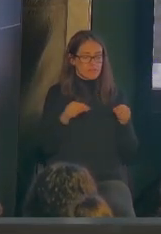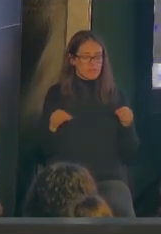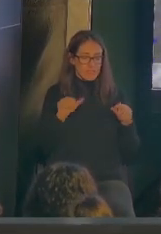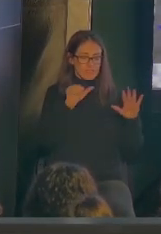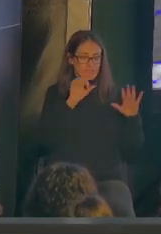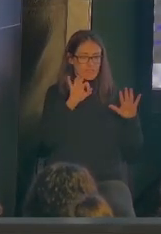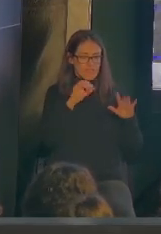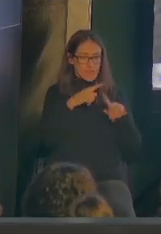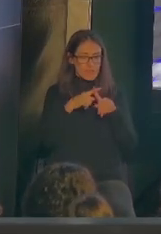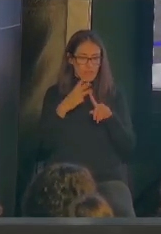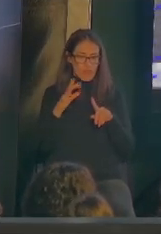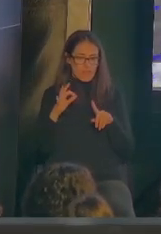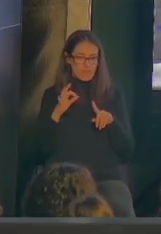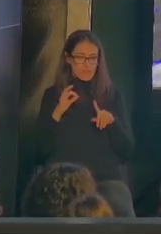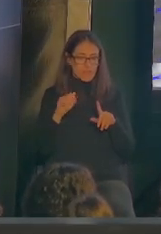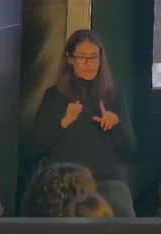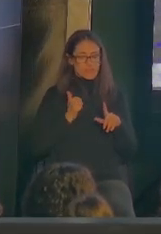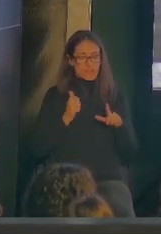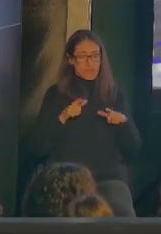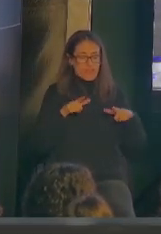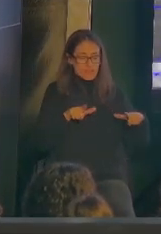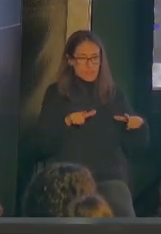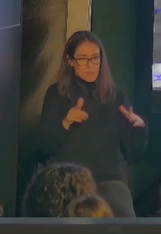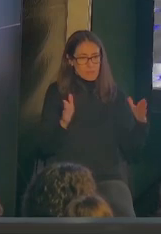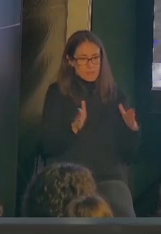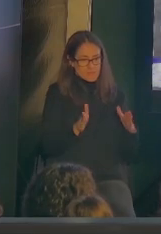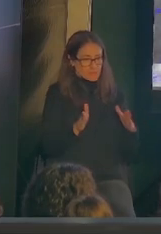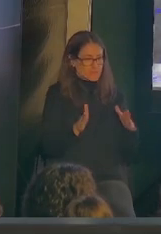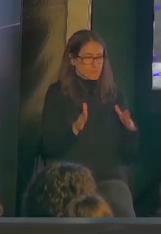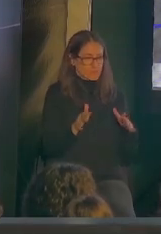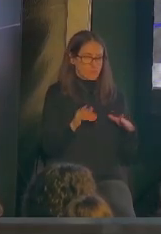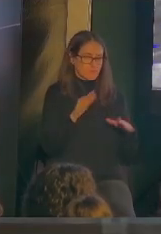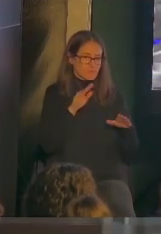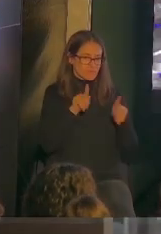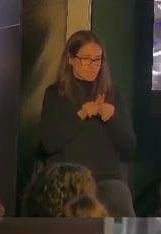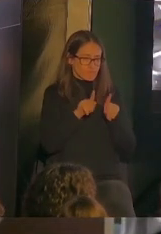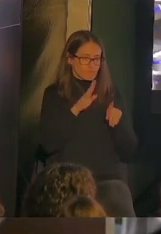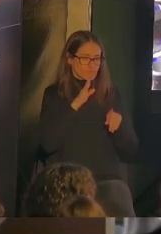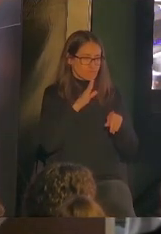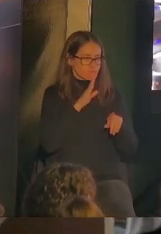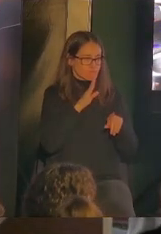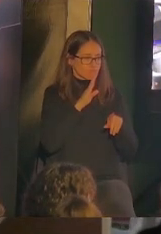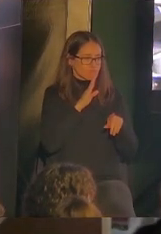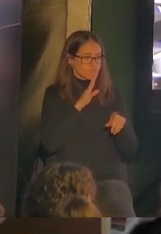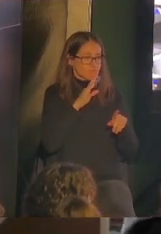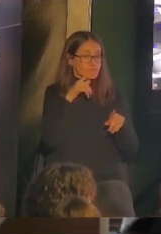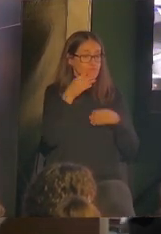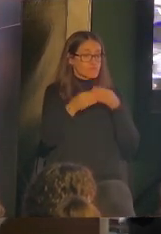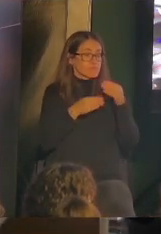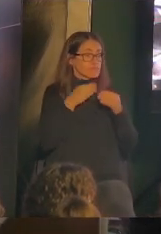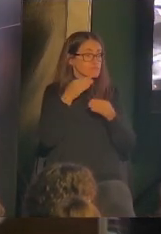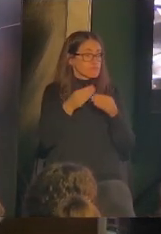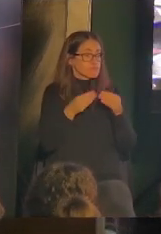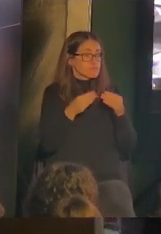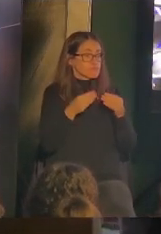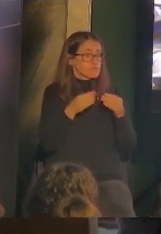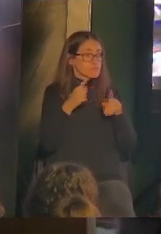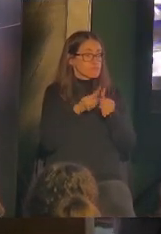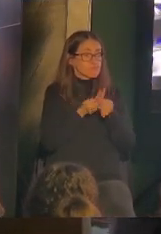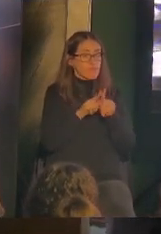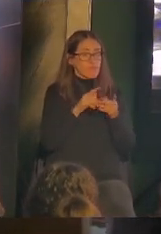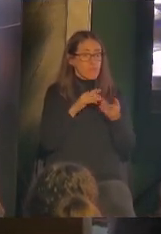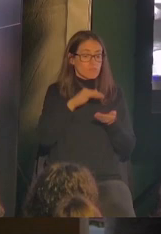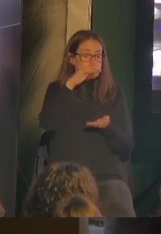és més petita, que és la que teníem aquí. Però bueno, si mai ho elaboreu, al final també el tema de la